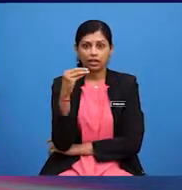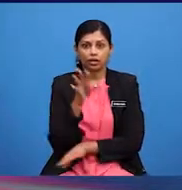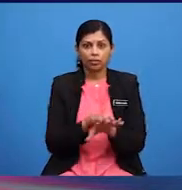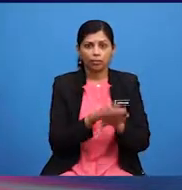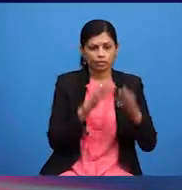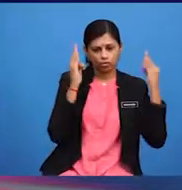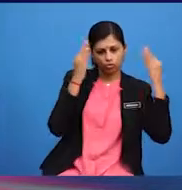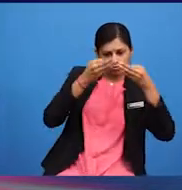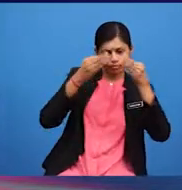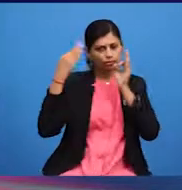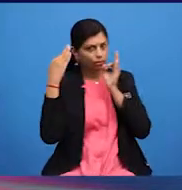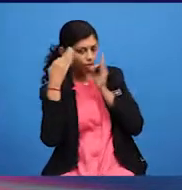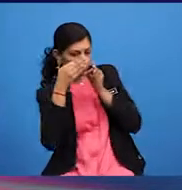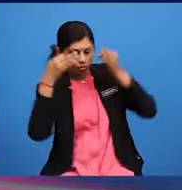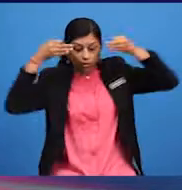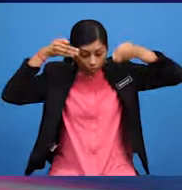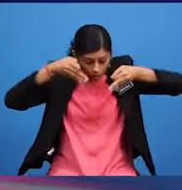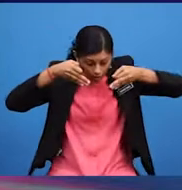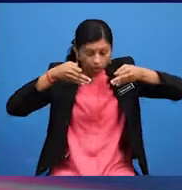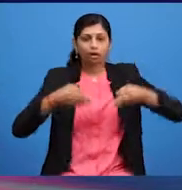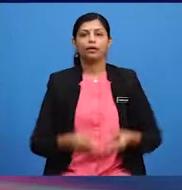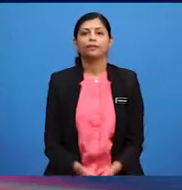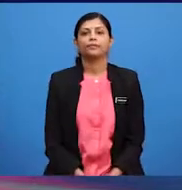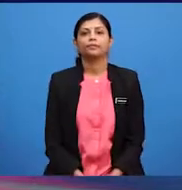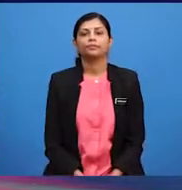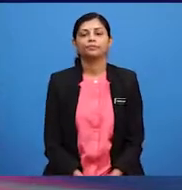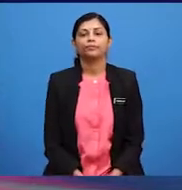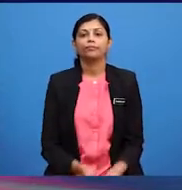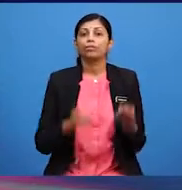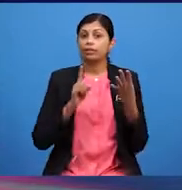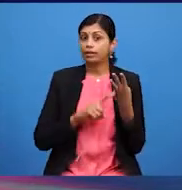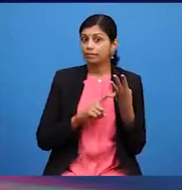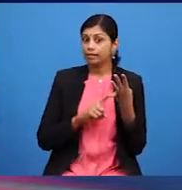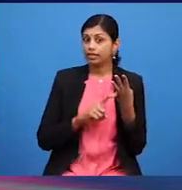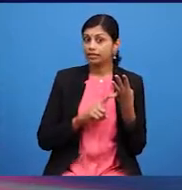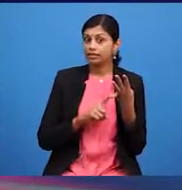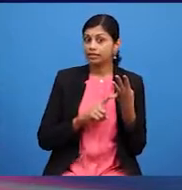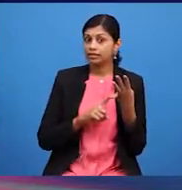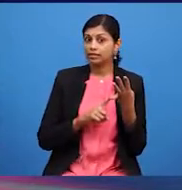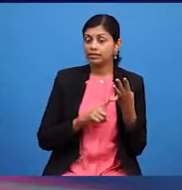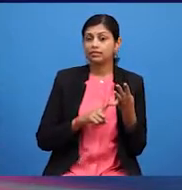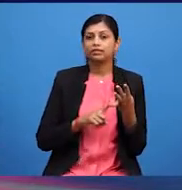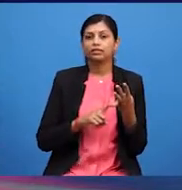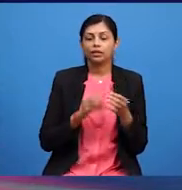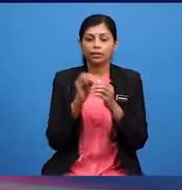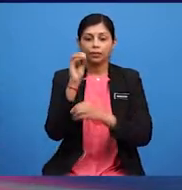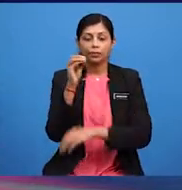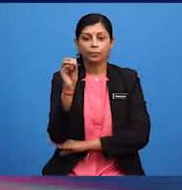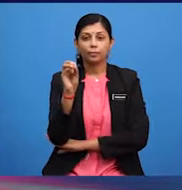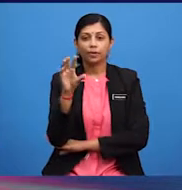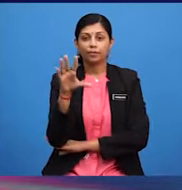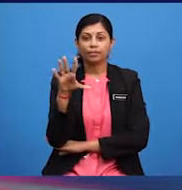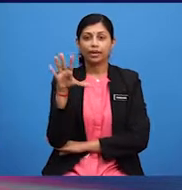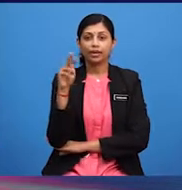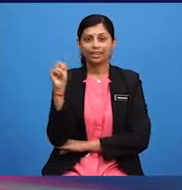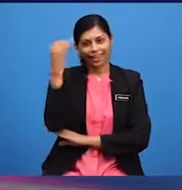sudut pandangan. Jenis lakaran yang keempat ialah lakaran perkembangan idea.